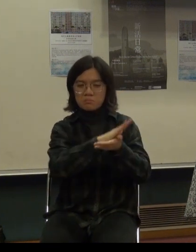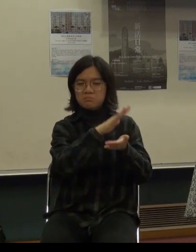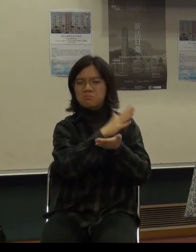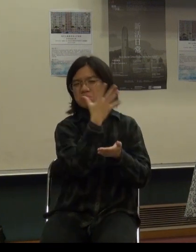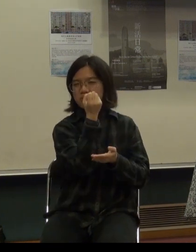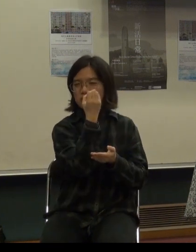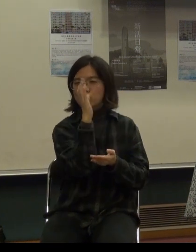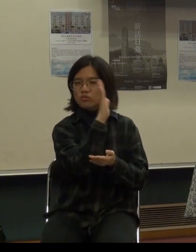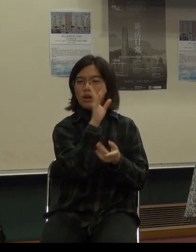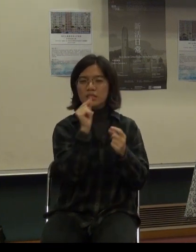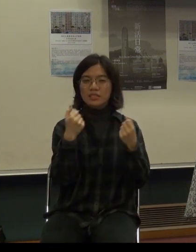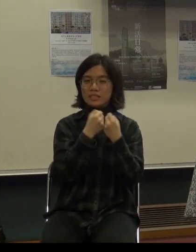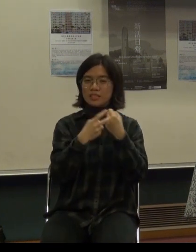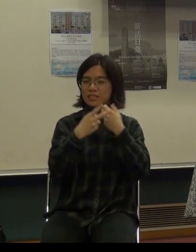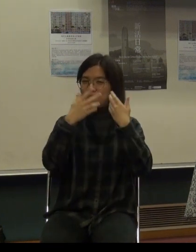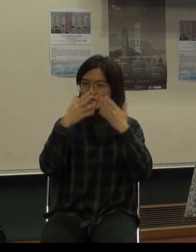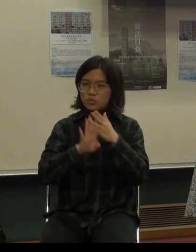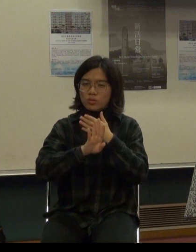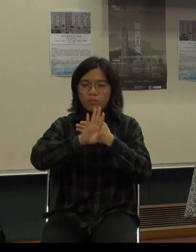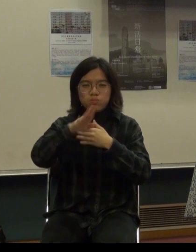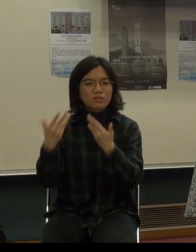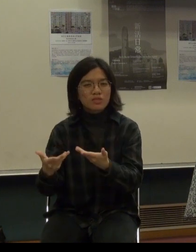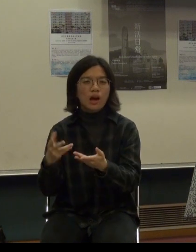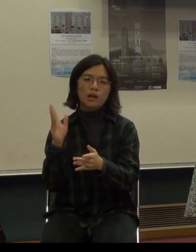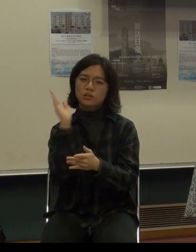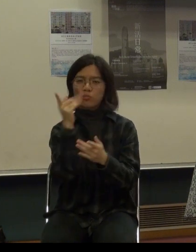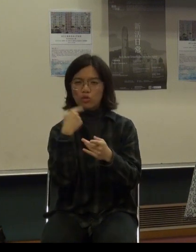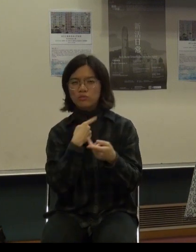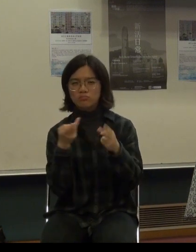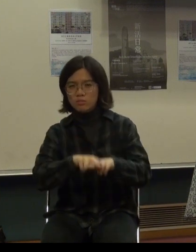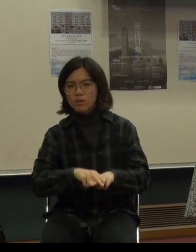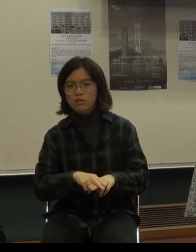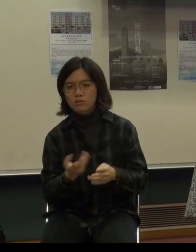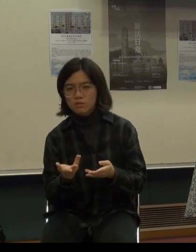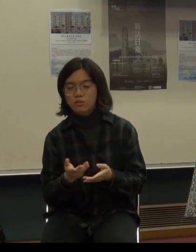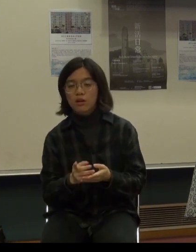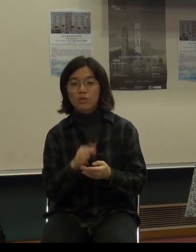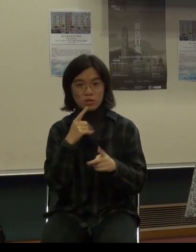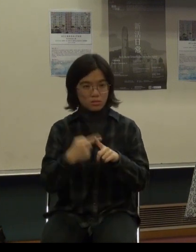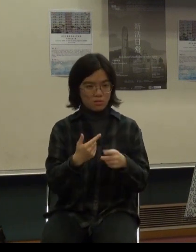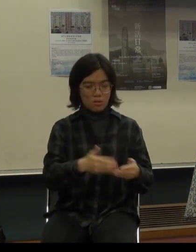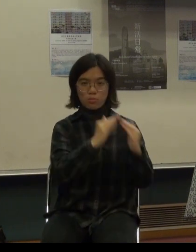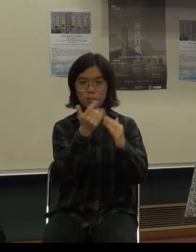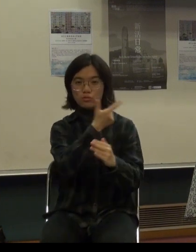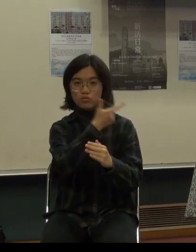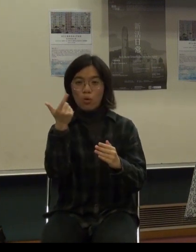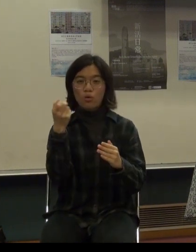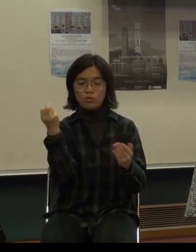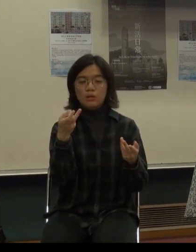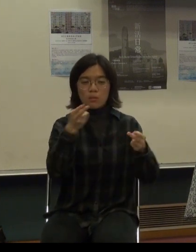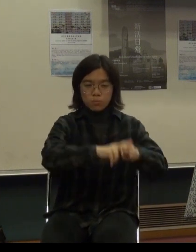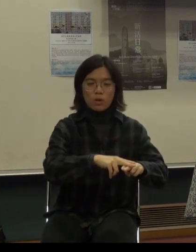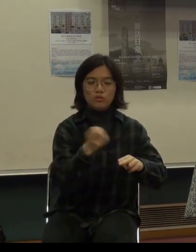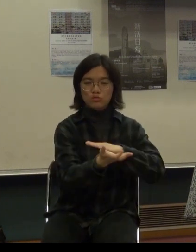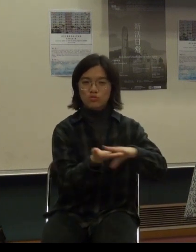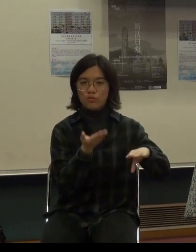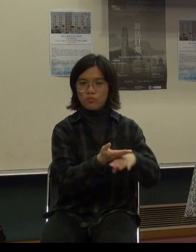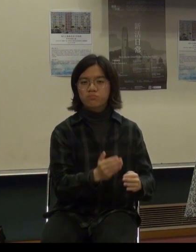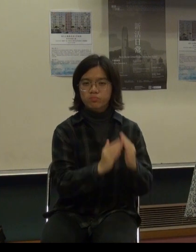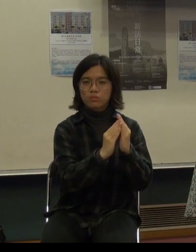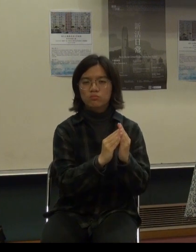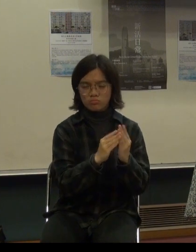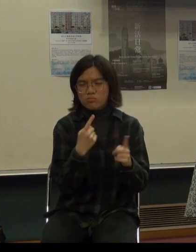應該都真係時候差唔多，咁有咁大量嘅時候，如果真係要拆重建唔緊要，但係點樣選